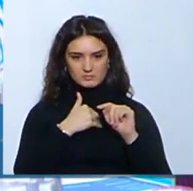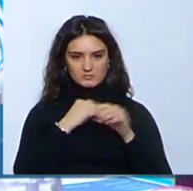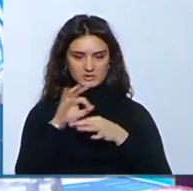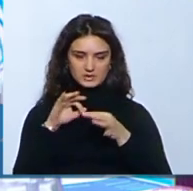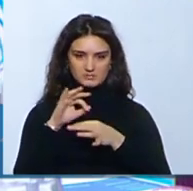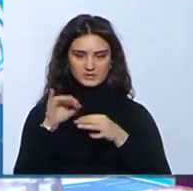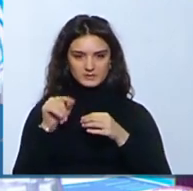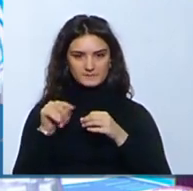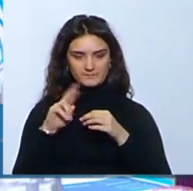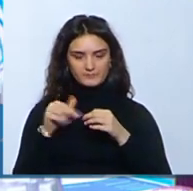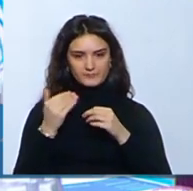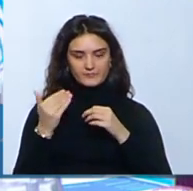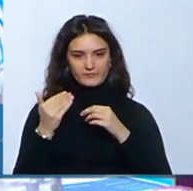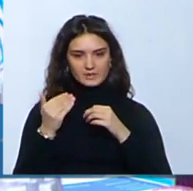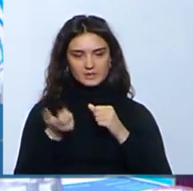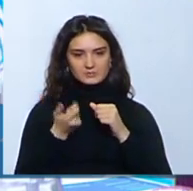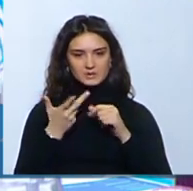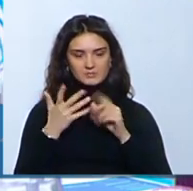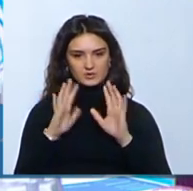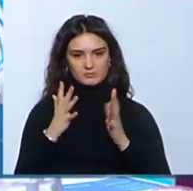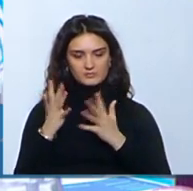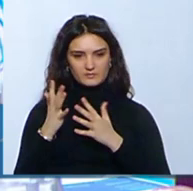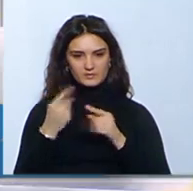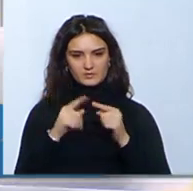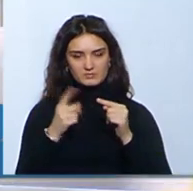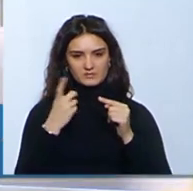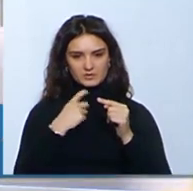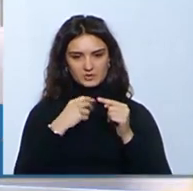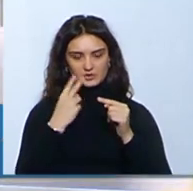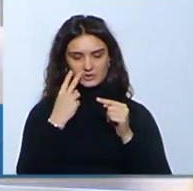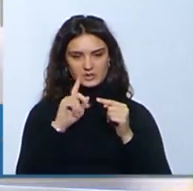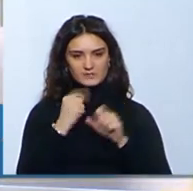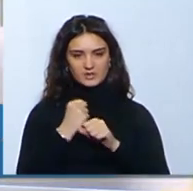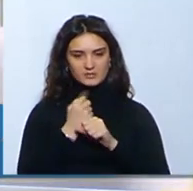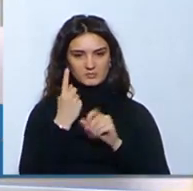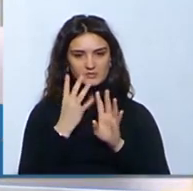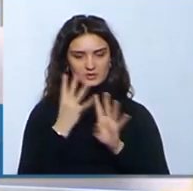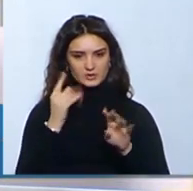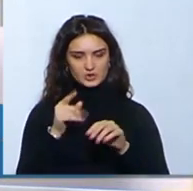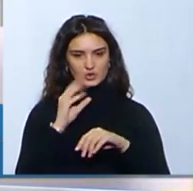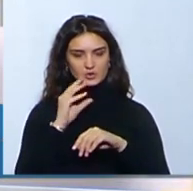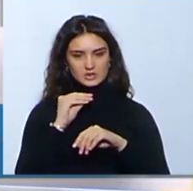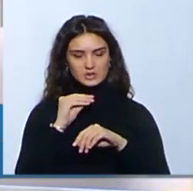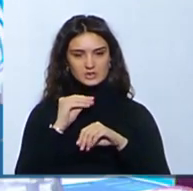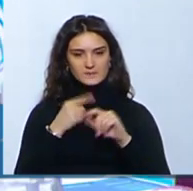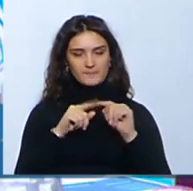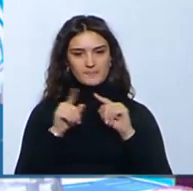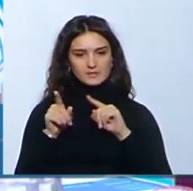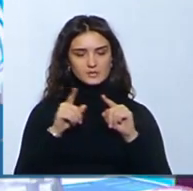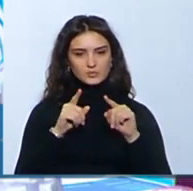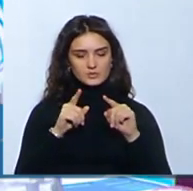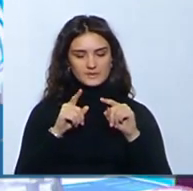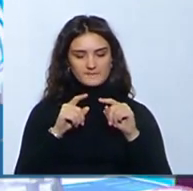ზედმეტად მოვინდომეთ. თქვენ რამდენიმე შემთხვევაში მიგვანიშნეთ, რას ვაკეთებთ პირველ რიგში. მაგალითად, როდესაც ესა თუ ის